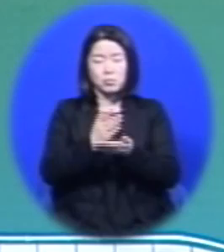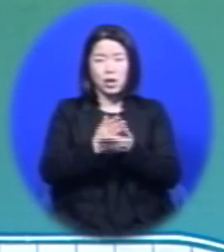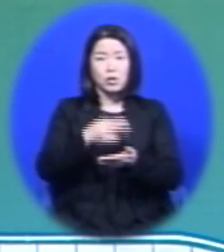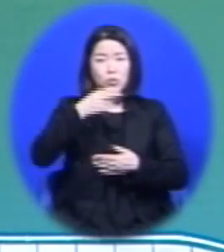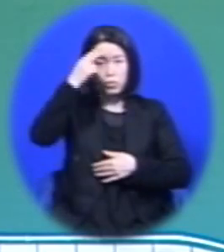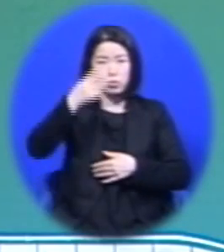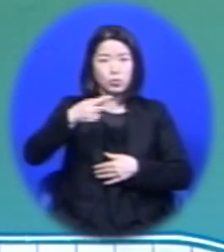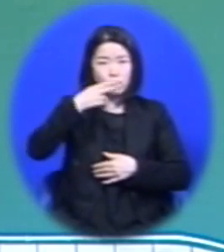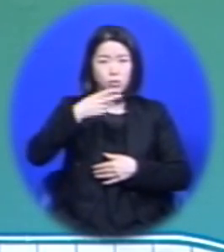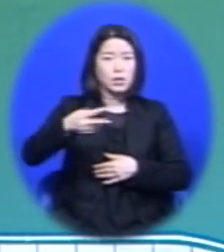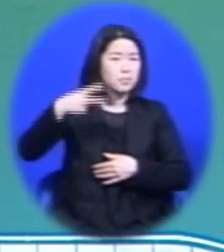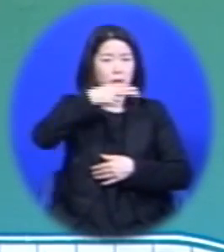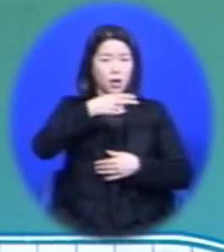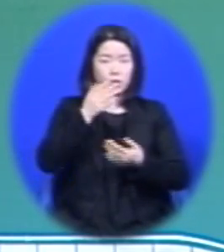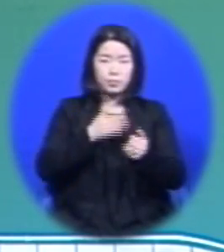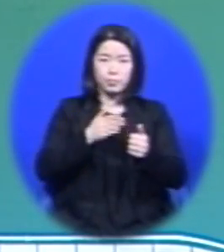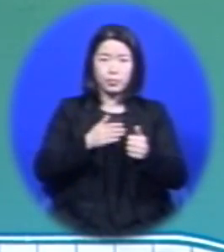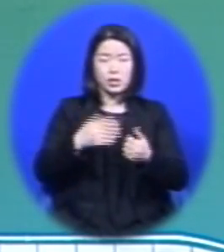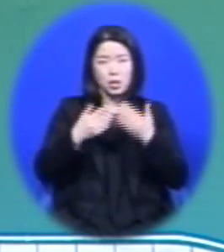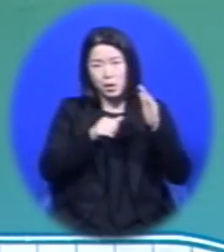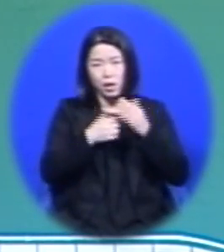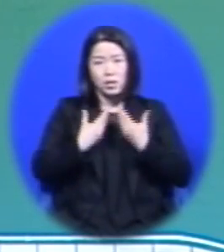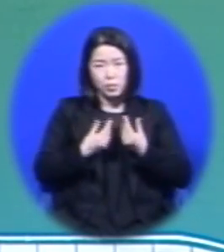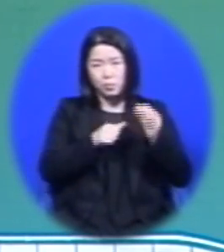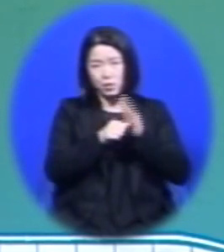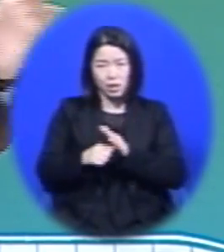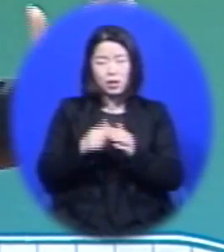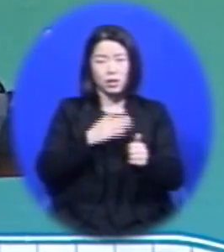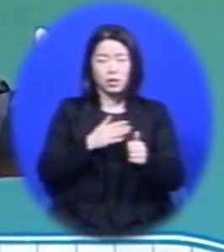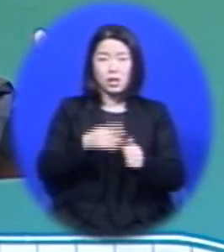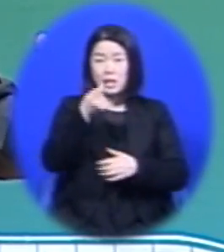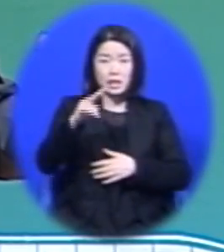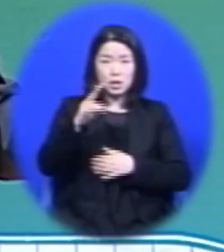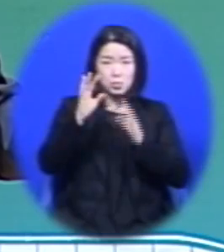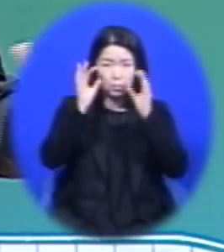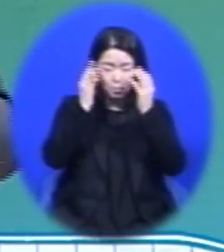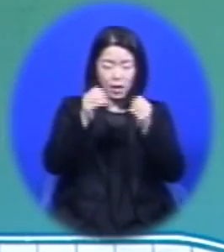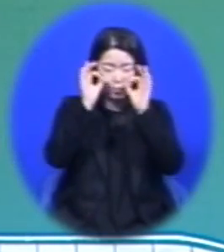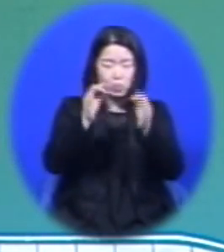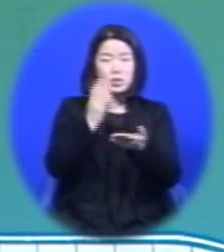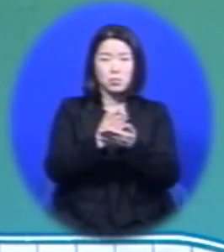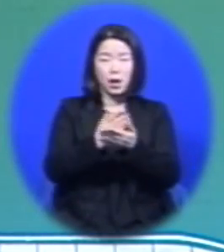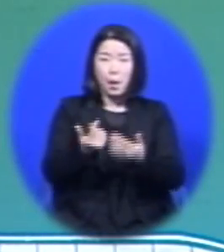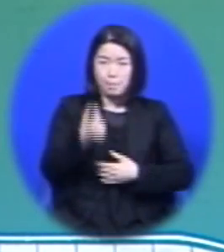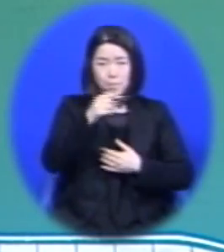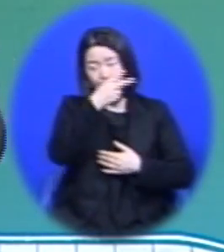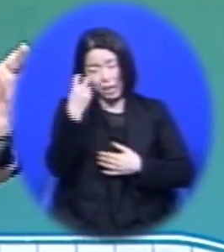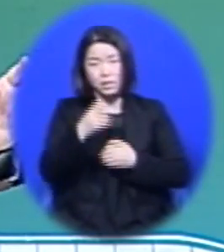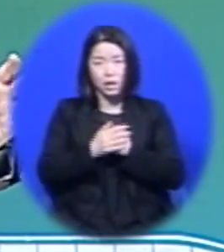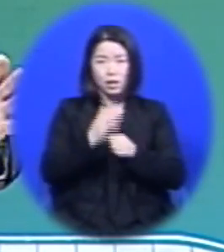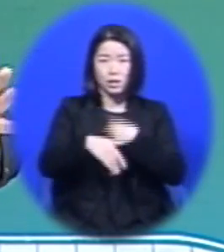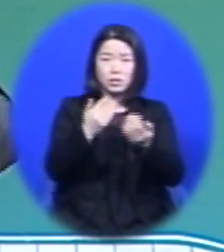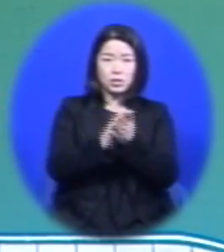끊으세요. 제발 좀 절제하세요. 너무 TV 많이 보지 마세요. 일찍 주무세요. 성경도